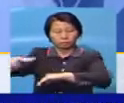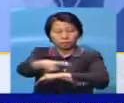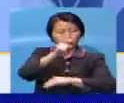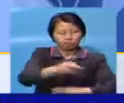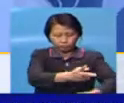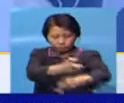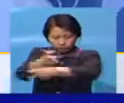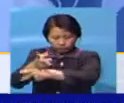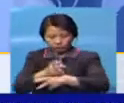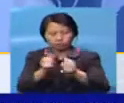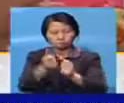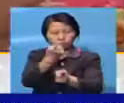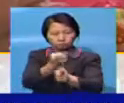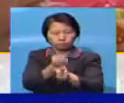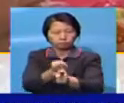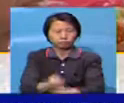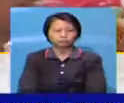dipelihara dengan sebaik-baiknya.